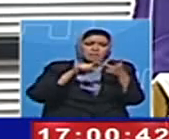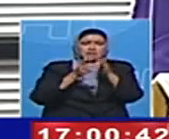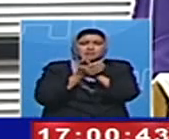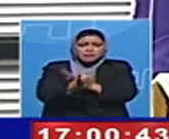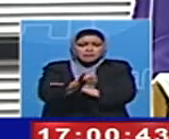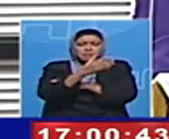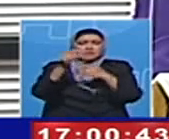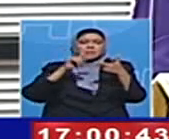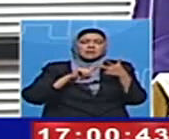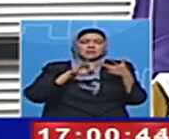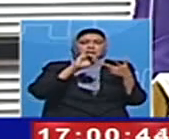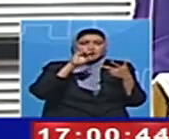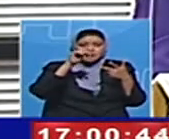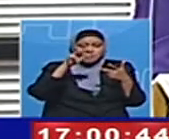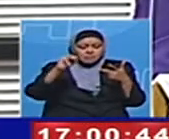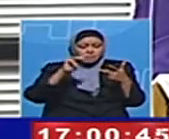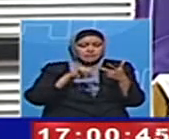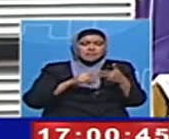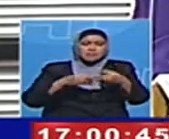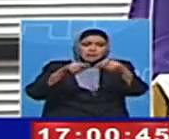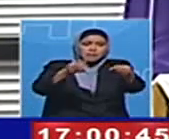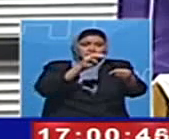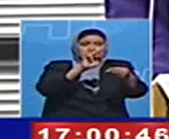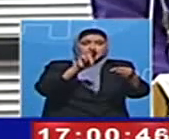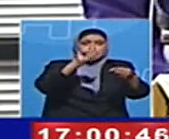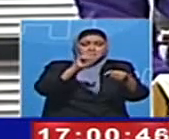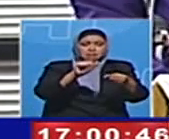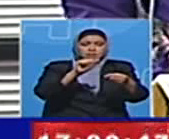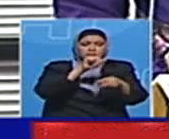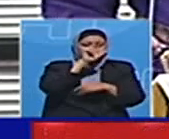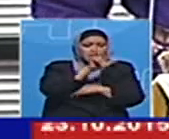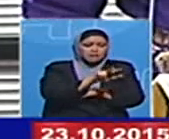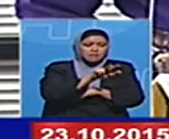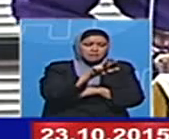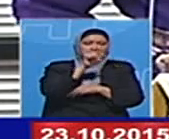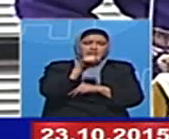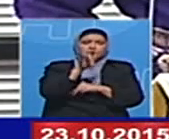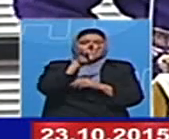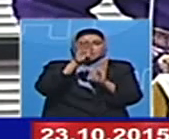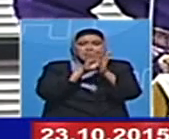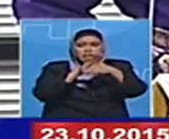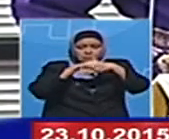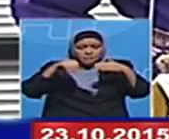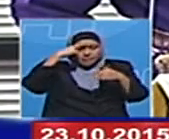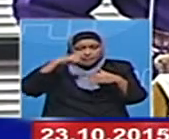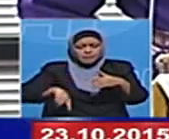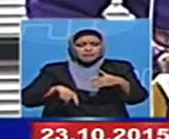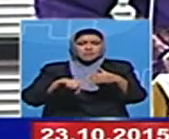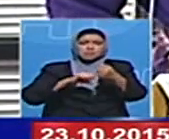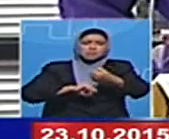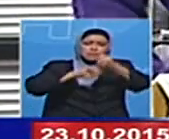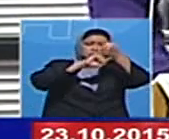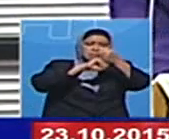dan iltizam manakala kepada Mara pula diperuntukkan r.7 bilion termasuk menaja pengajian